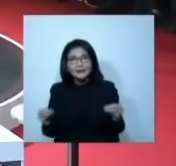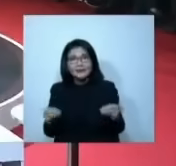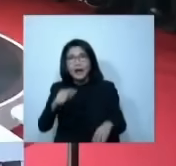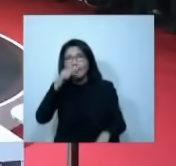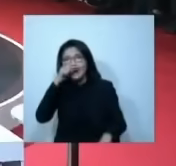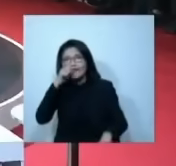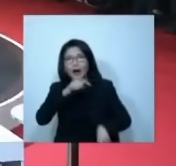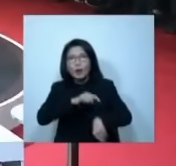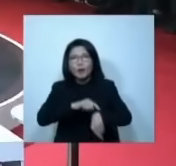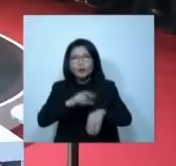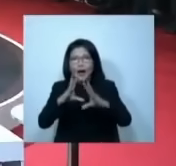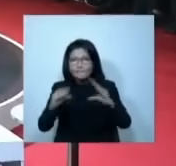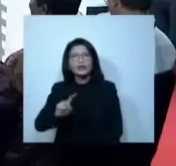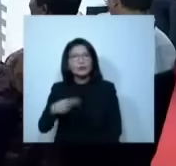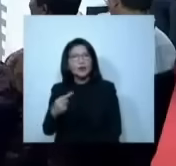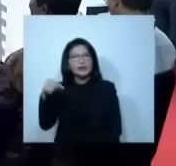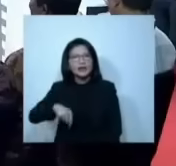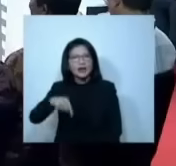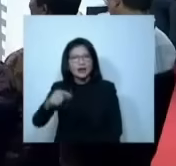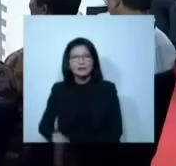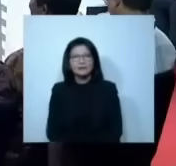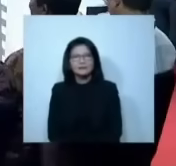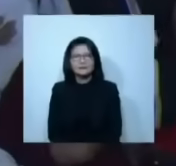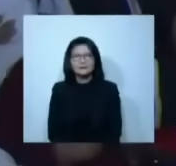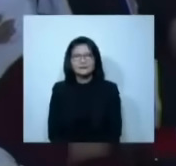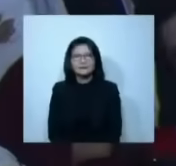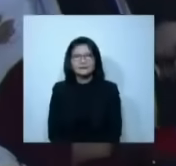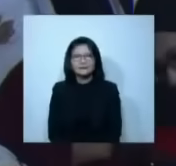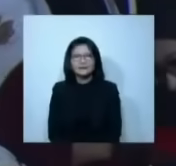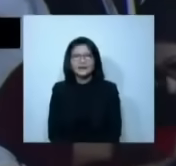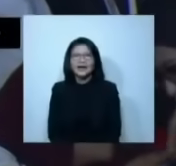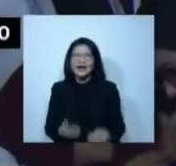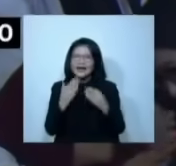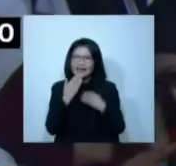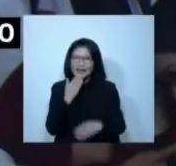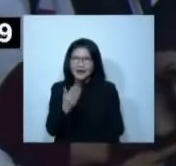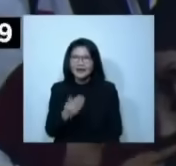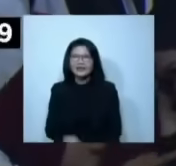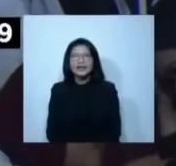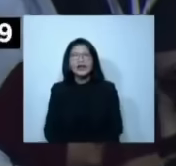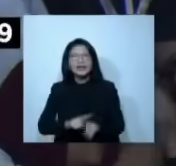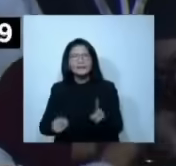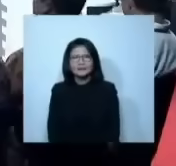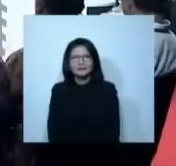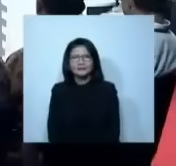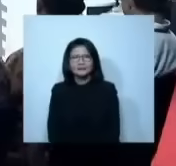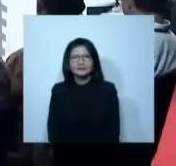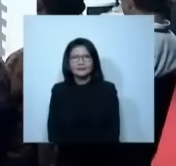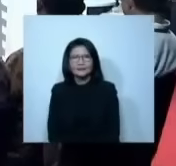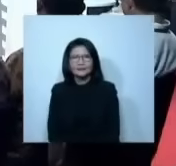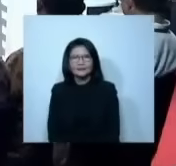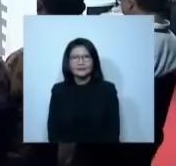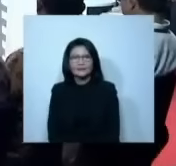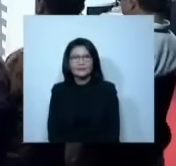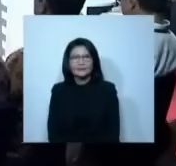Anis dan Prabowo dan Anis bisa mengembalikan itu kemudian ee pertanyaan Ganjar kepada Anis soal IKN ini